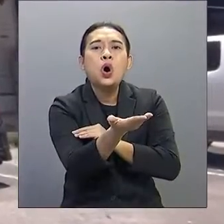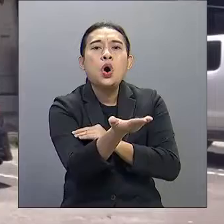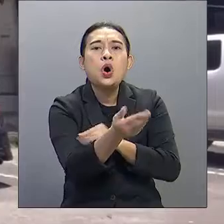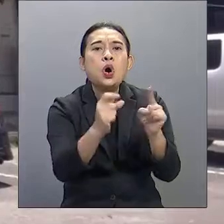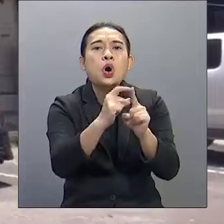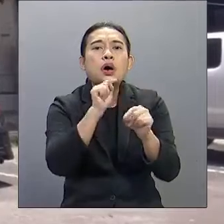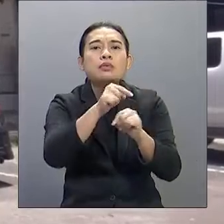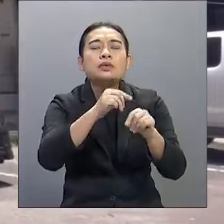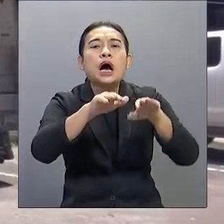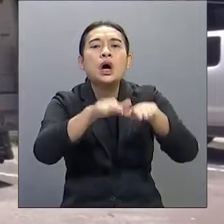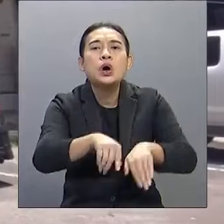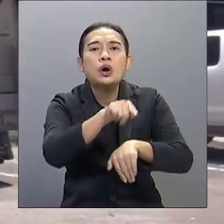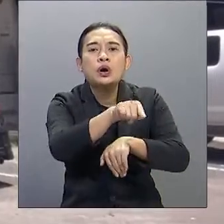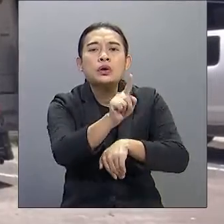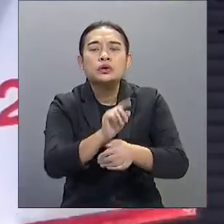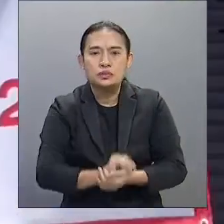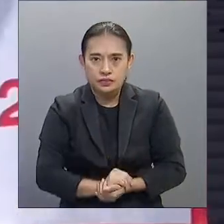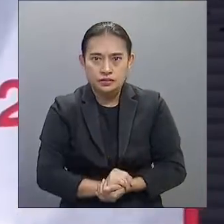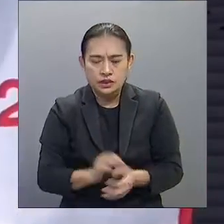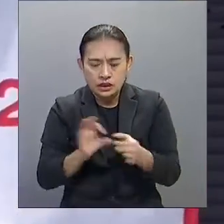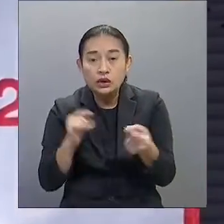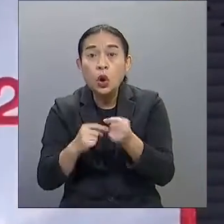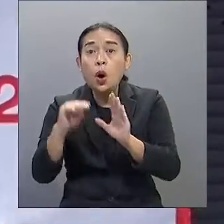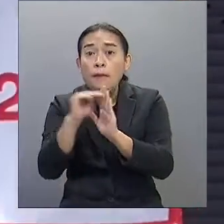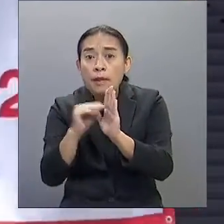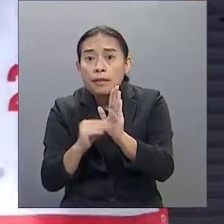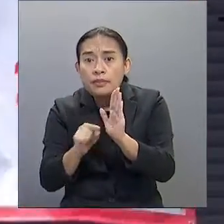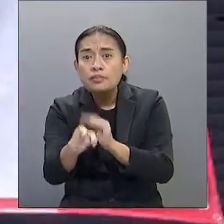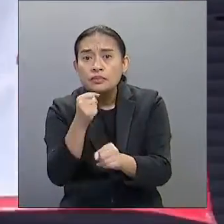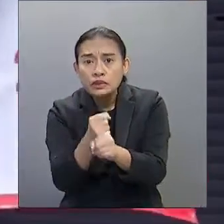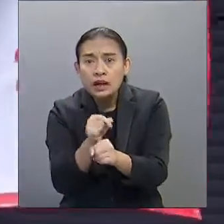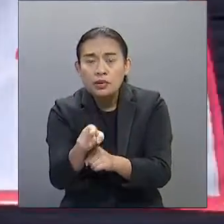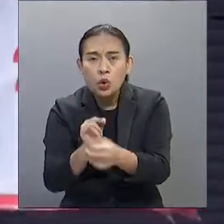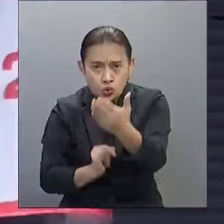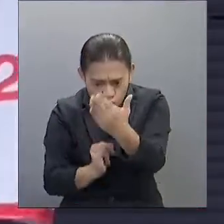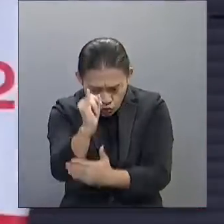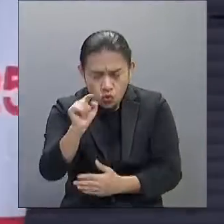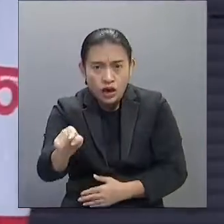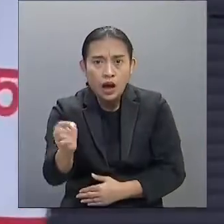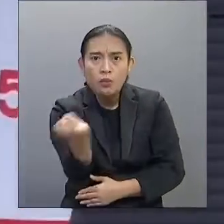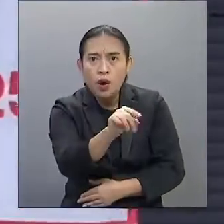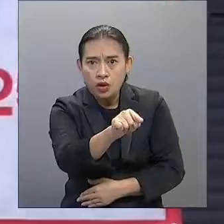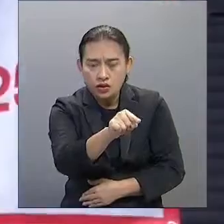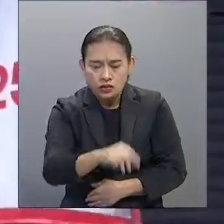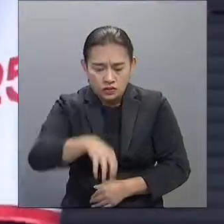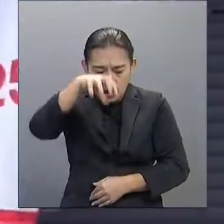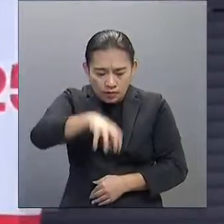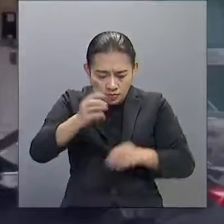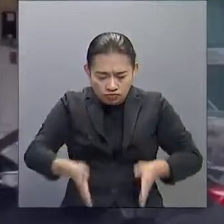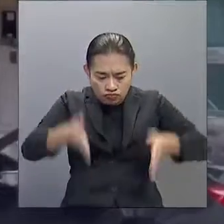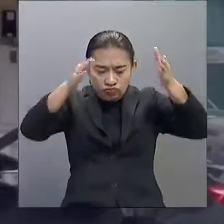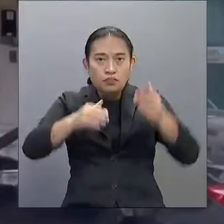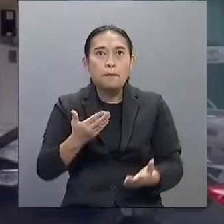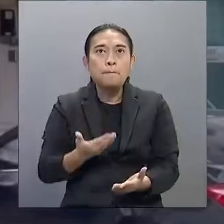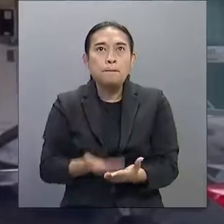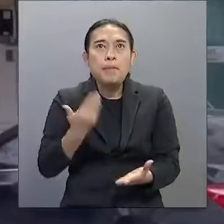วกยื่นเอกสารหลกฐานบอกว่าไ้กระบวนการต่ๆ ททำอยู่ ถูกต้องแล้ว& จากสภาพพืนที่ตั้งเนี่ มันไม่ได็แพ